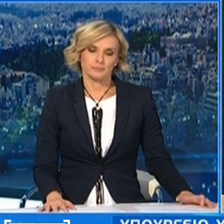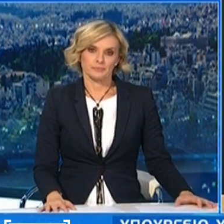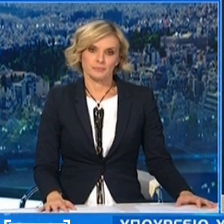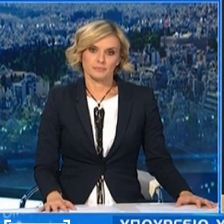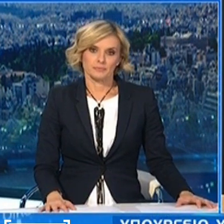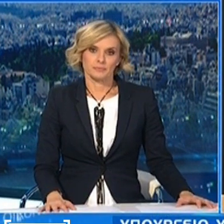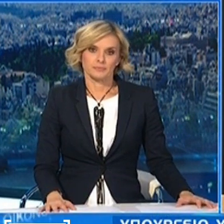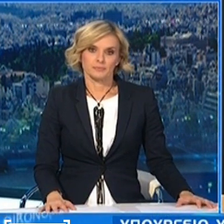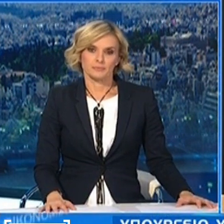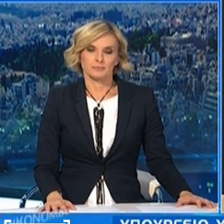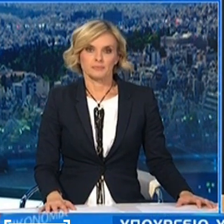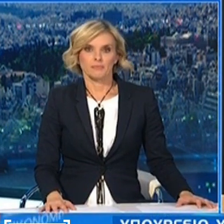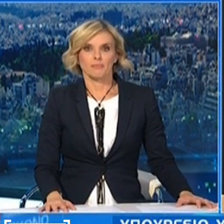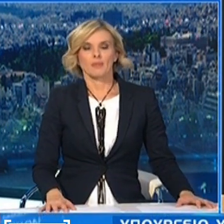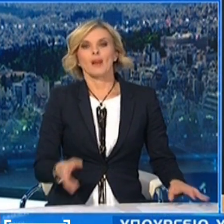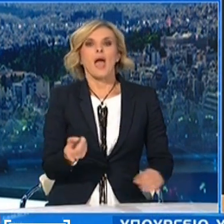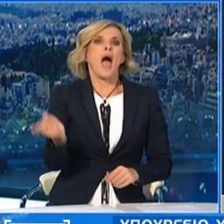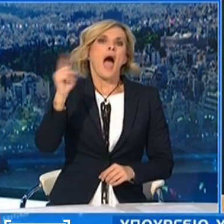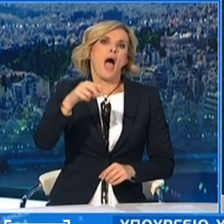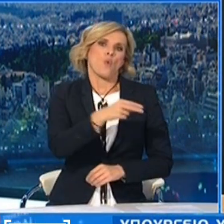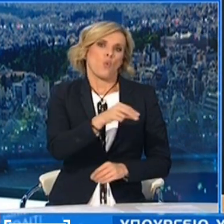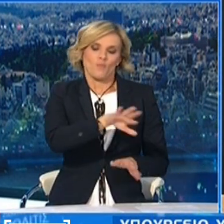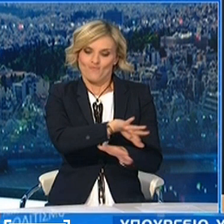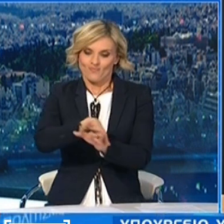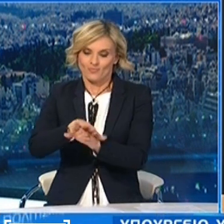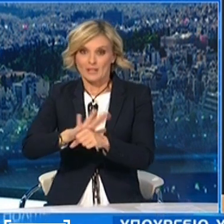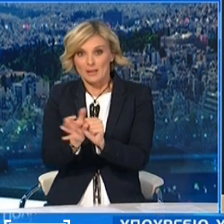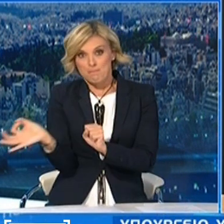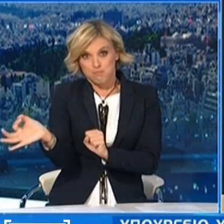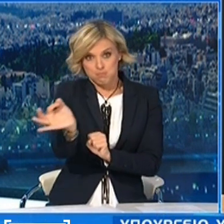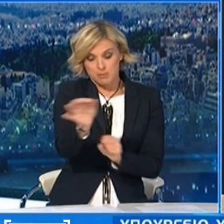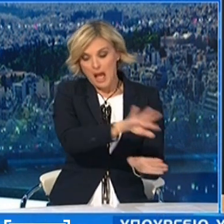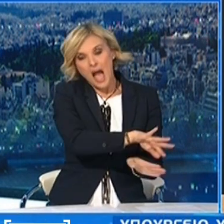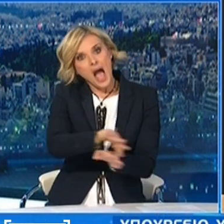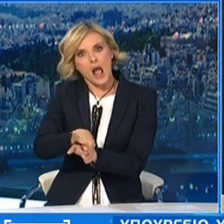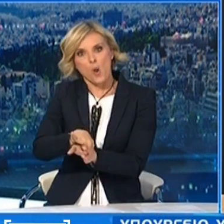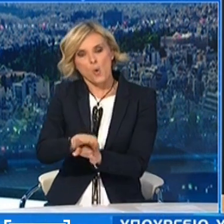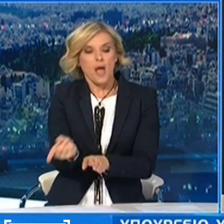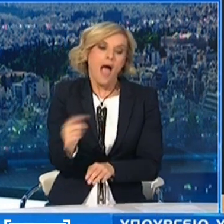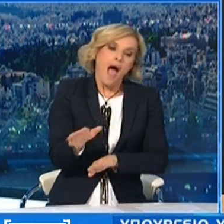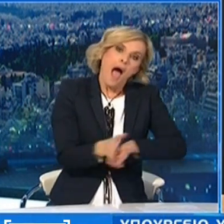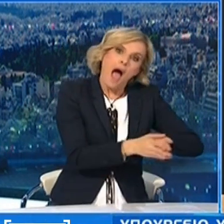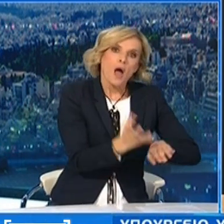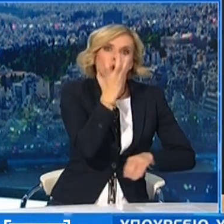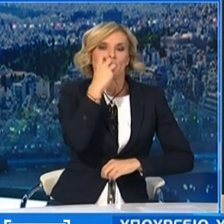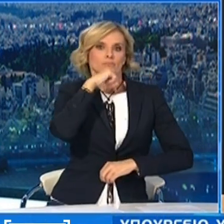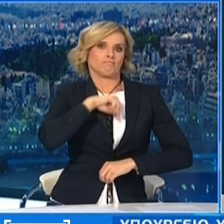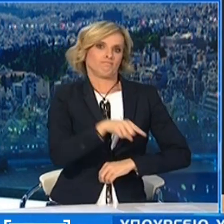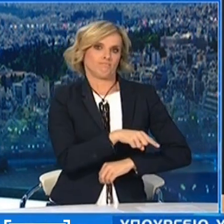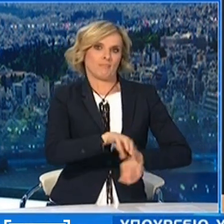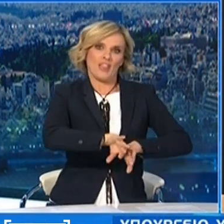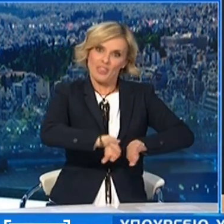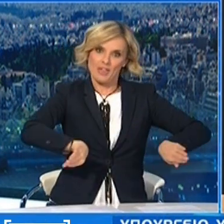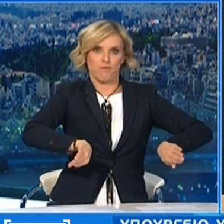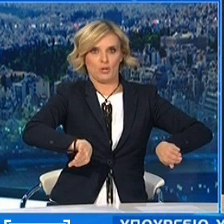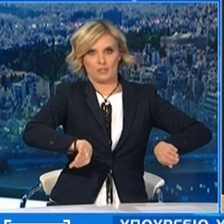υπάρχει διαφορά φάση μεταξύ των κρουσμάτων και των διασωληνώσεων, οπότε θα πρέπει να περιμένουμε να δούμε τον επόμενο μήνα τι θα γίνει. Τώρα, όσον αφορά το εμβόλιο